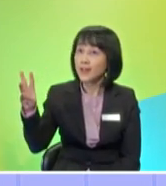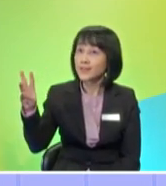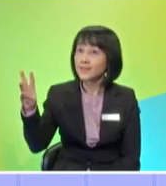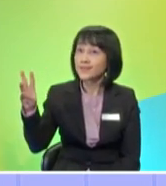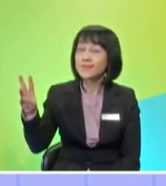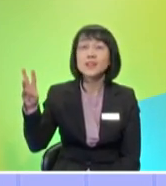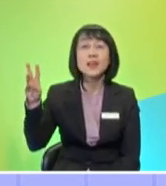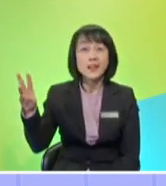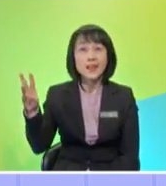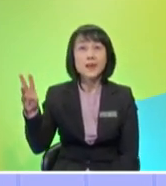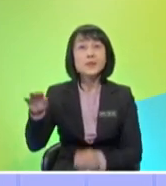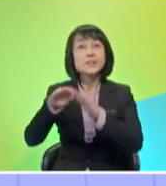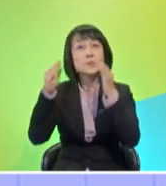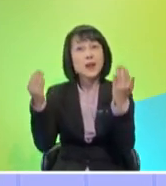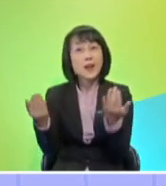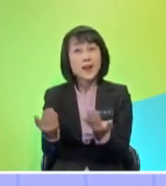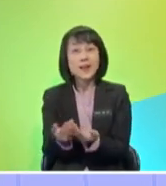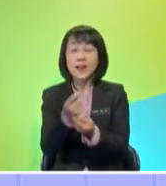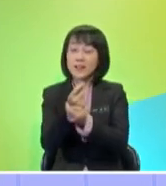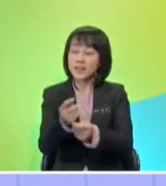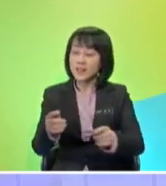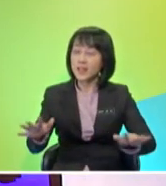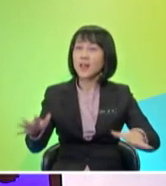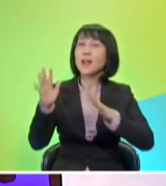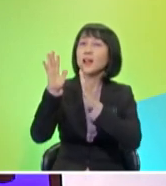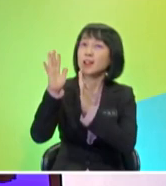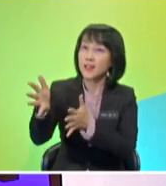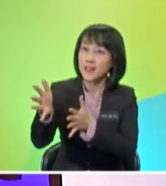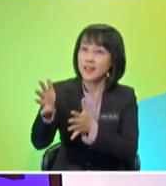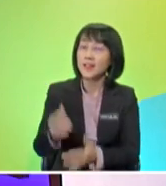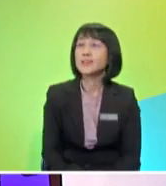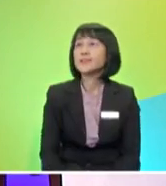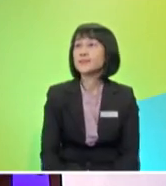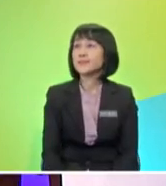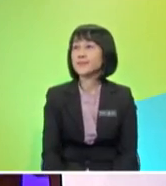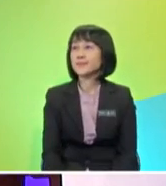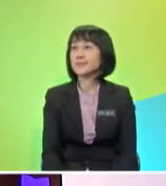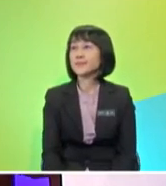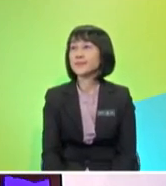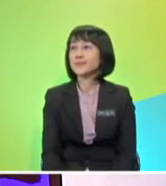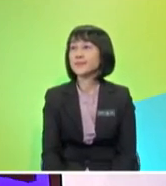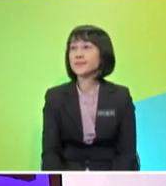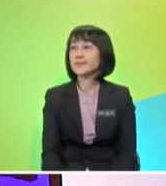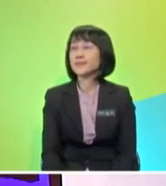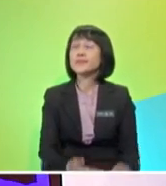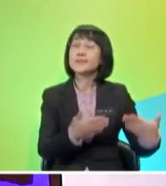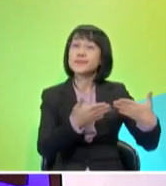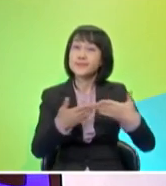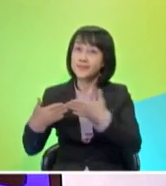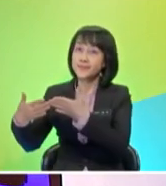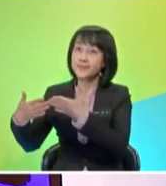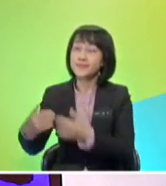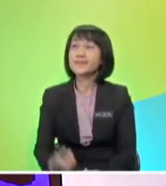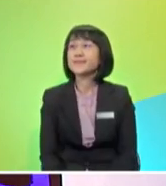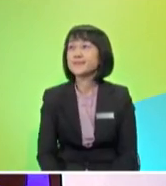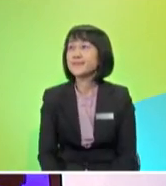1 2 3 4 5 6. Yeah. Ada 6 biji bola yang tinggal. Okey. Baik. Seterusnya, ini